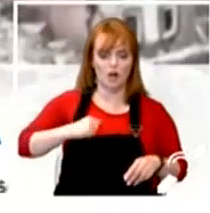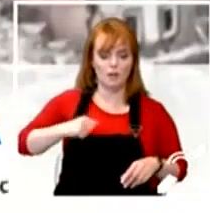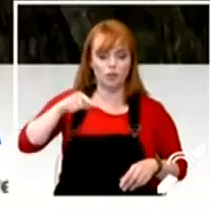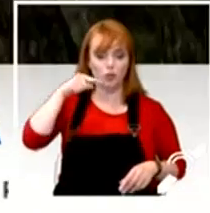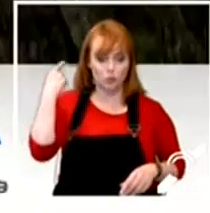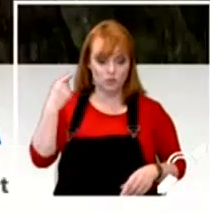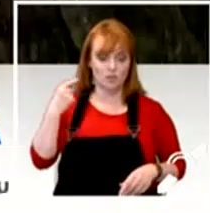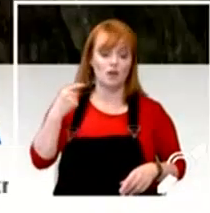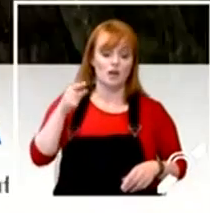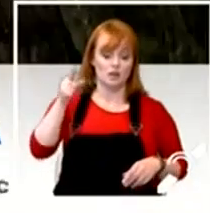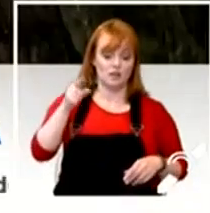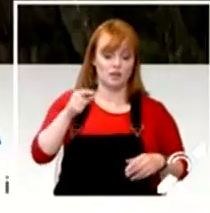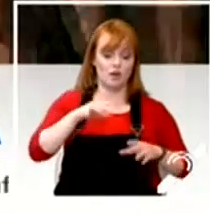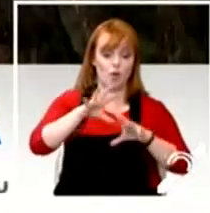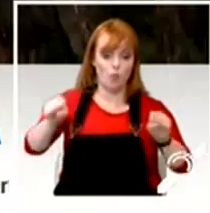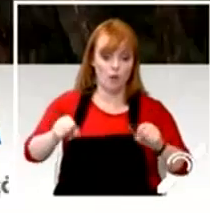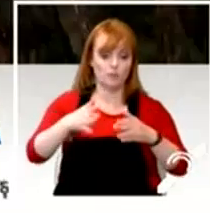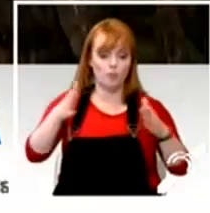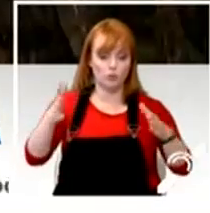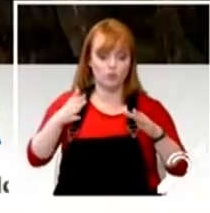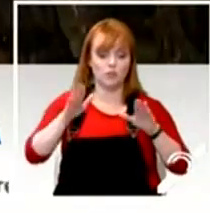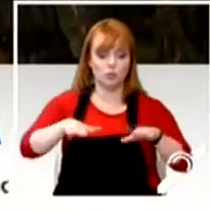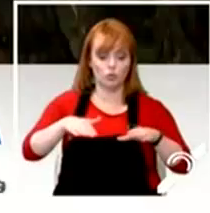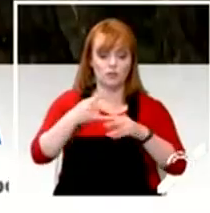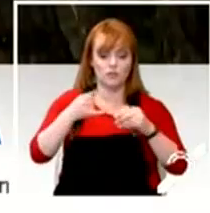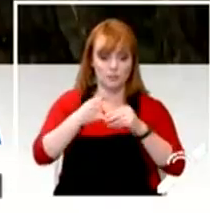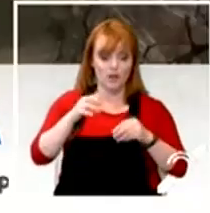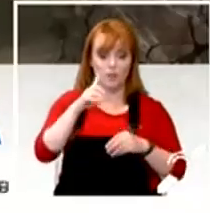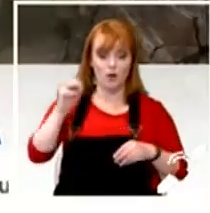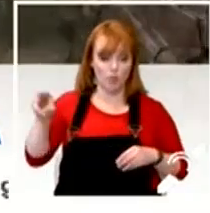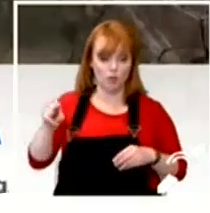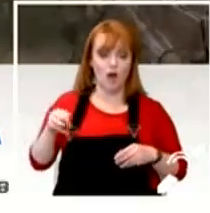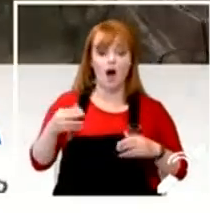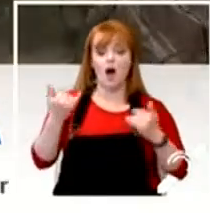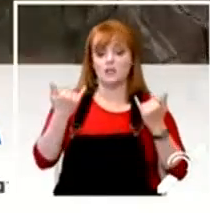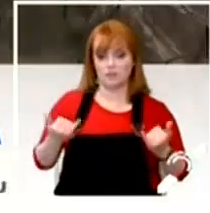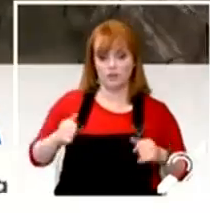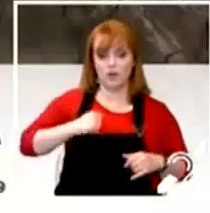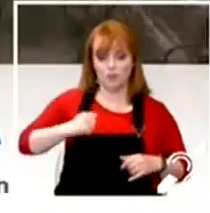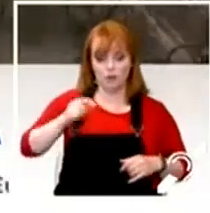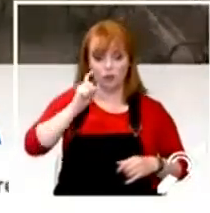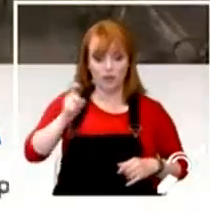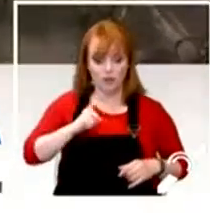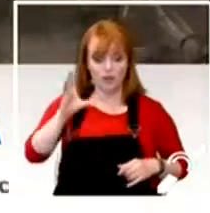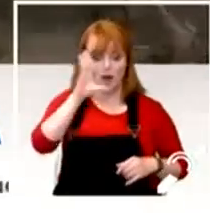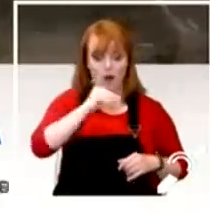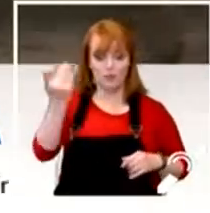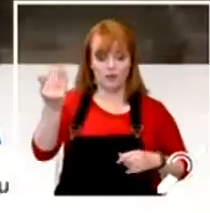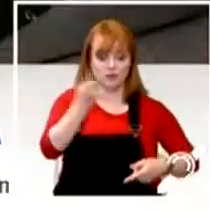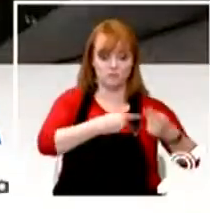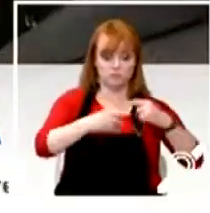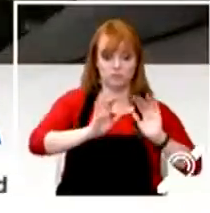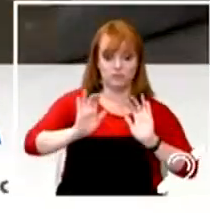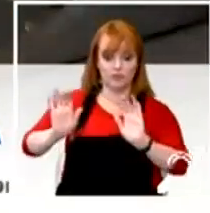Evgeni Prigojin, continuă să acuze ministerul rus al apărării că nu-i oferă suficiente muniții de artilerie pentru a înainta spre vestul localității, unde se